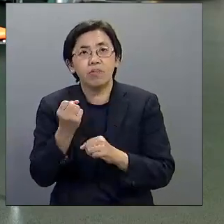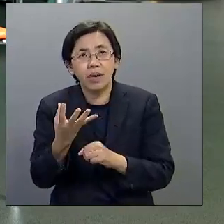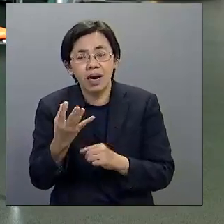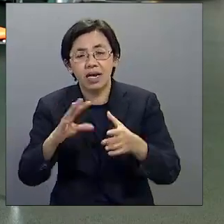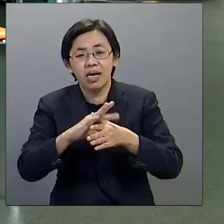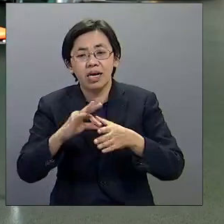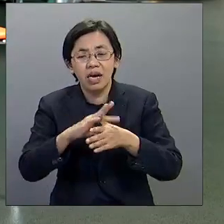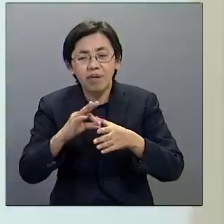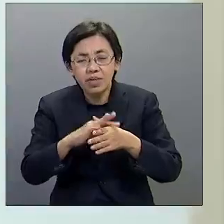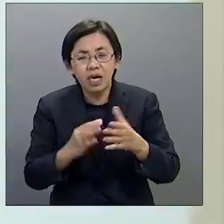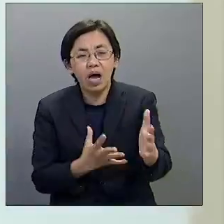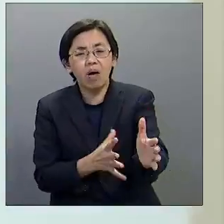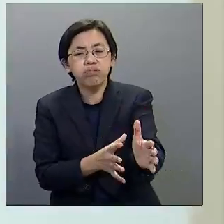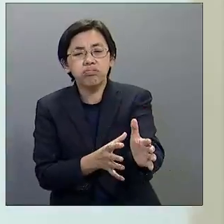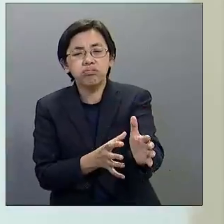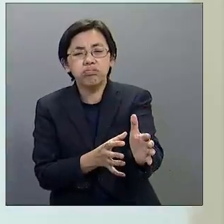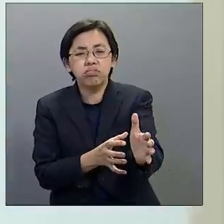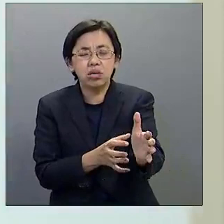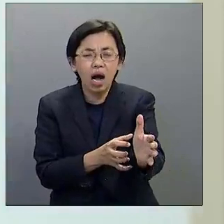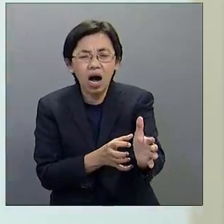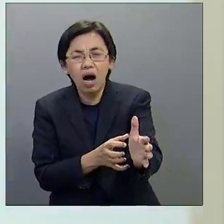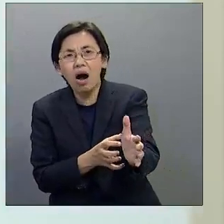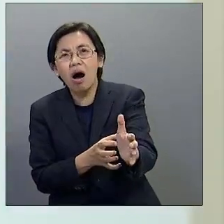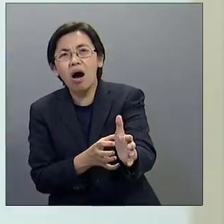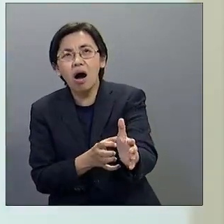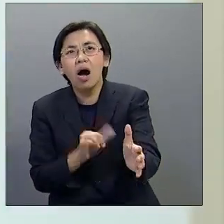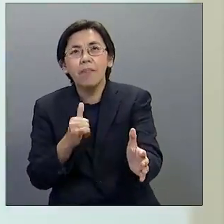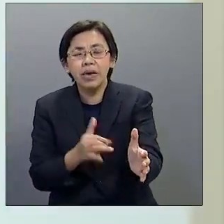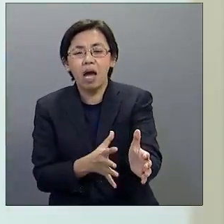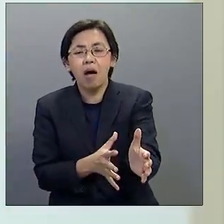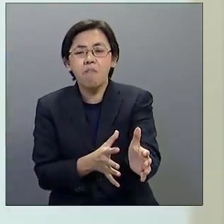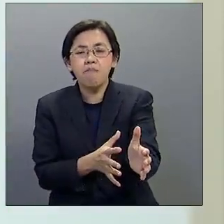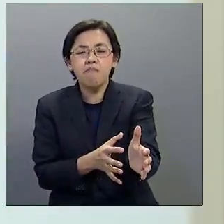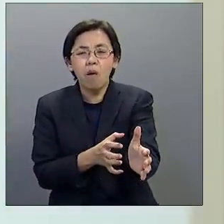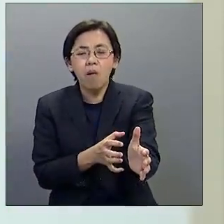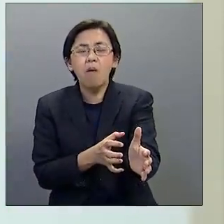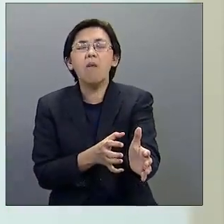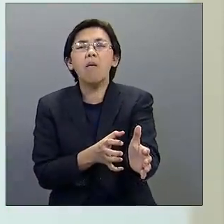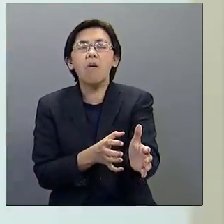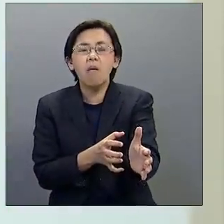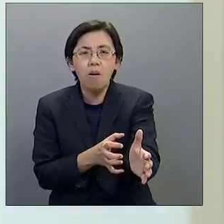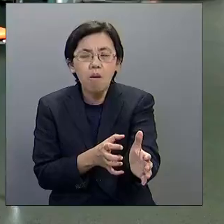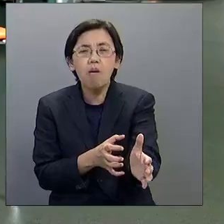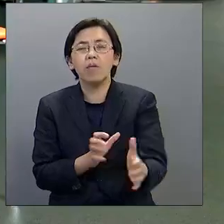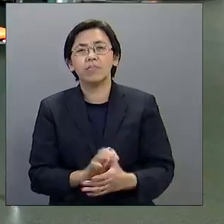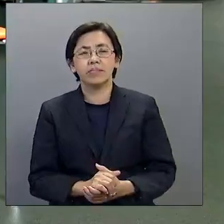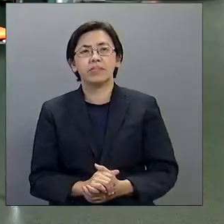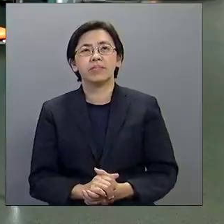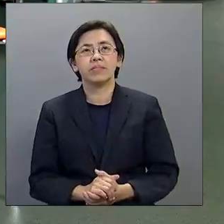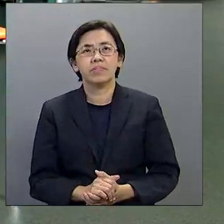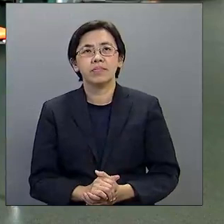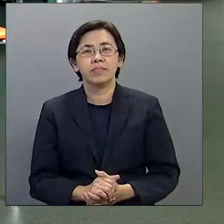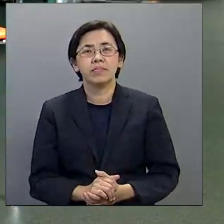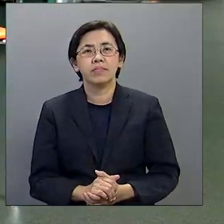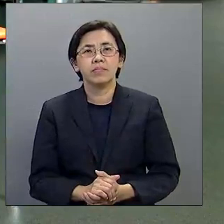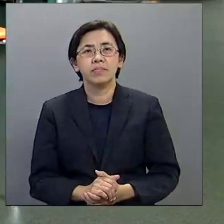ามเนื้อสลายอะค่ะก ็ ทำให้กล้ามเนื้อล้าแล้วก็ทำให้เกิดการเป็นตะคริวได้ง่ายขึ้นสาเหตุหนึ่งของ